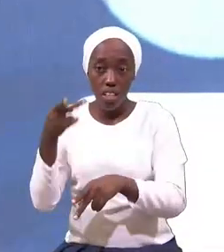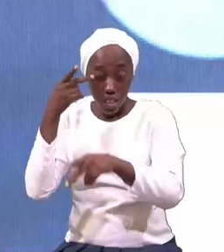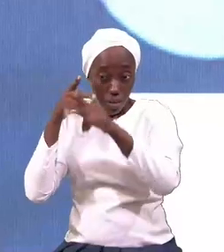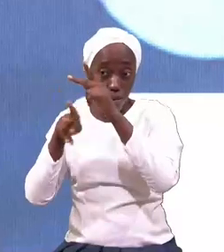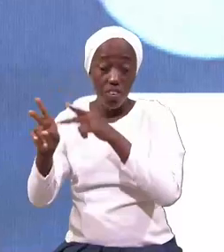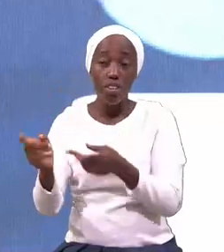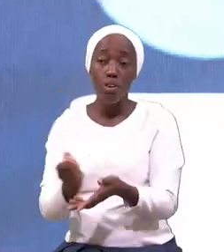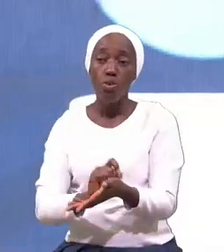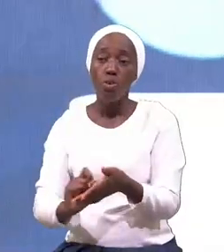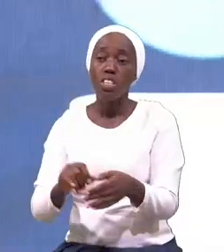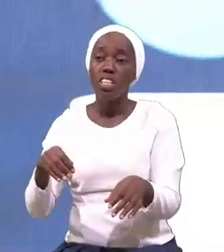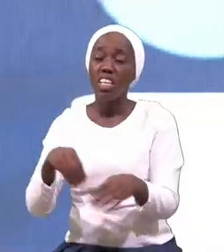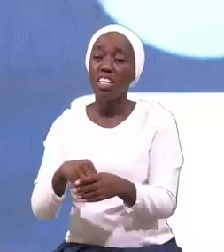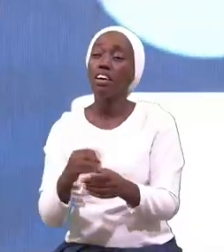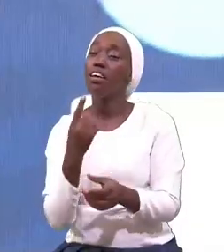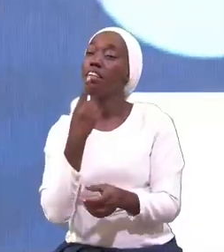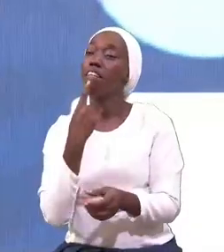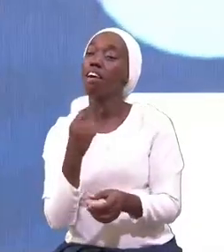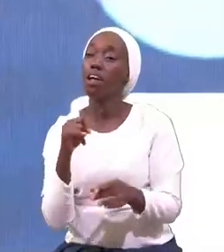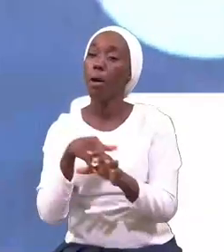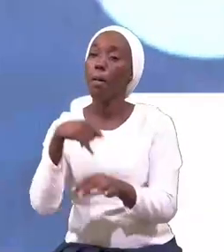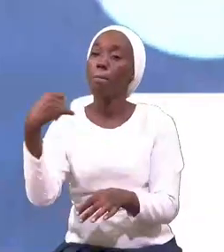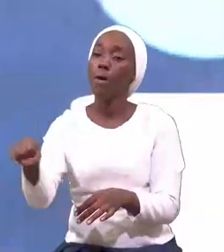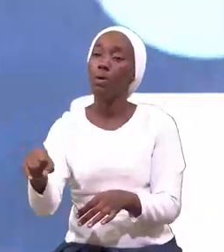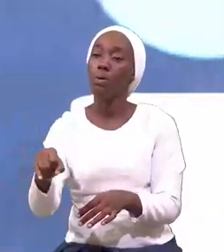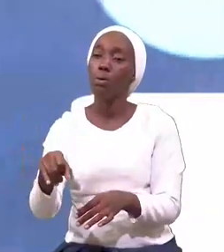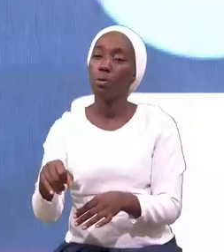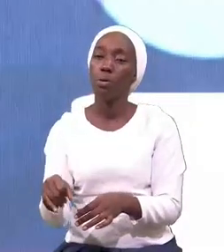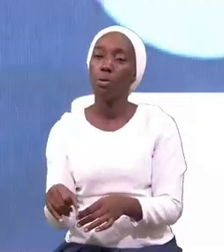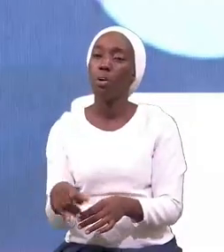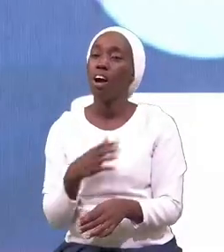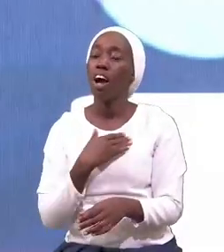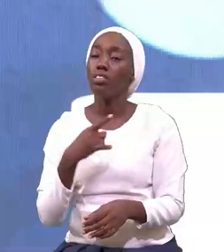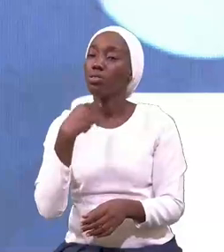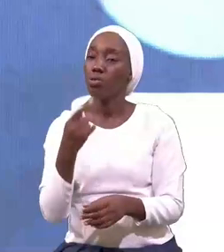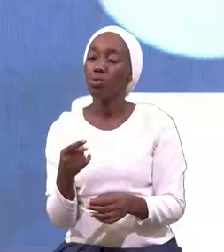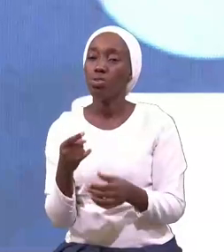Et la personne maintenant qui envoie la prophétie, il a écrit au bic rouge.